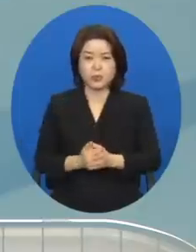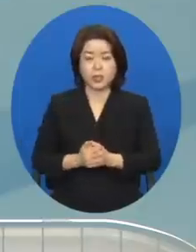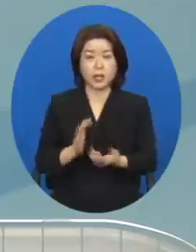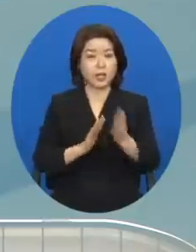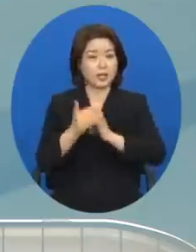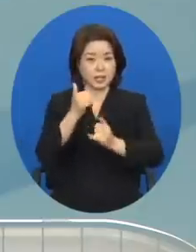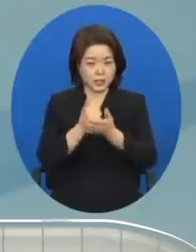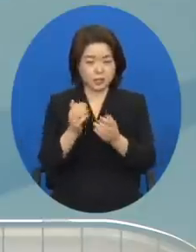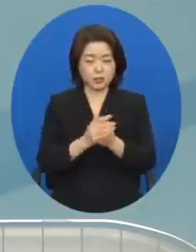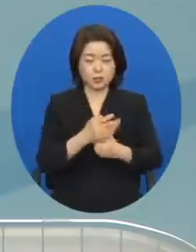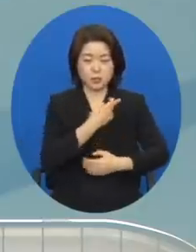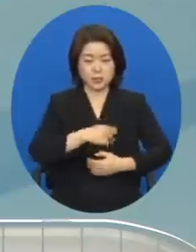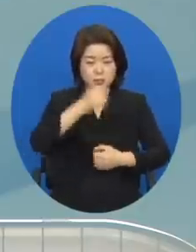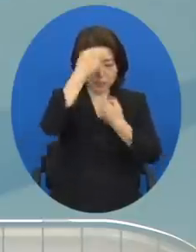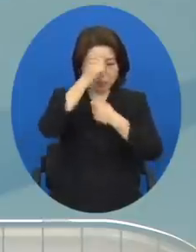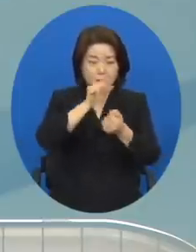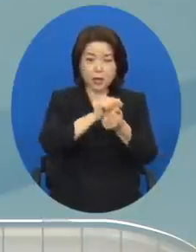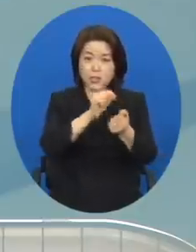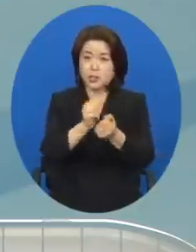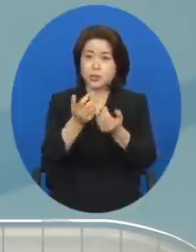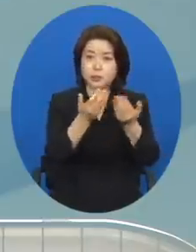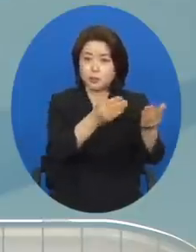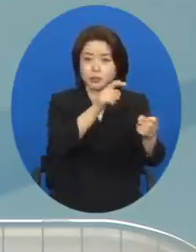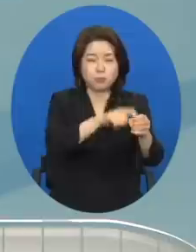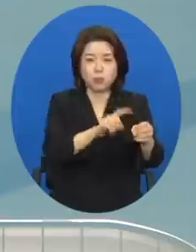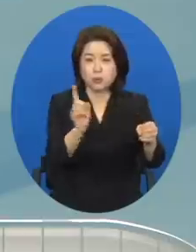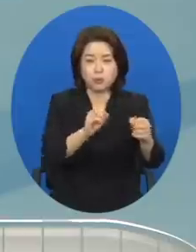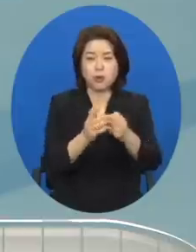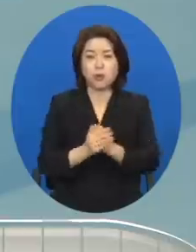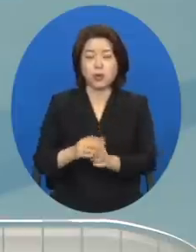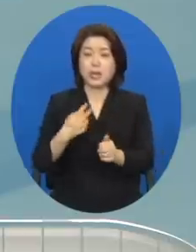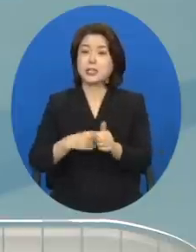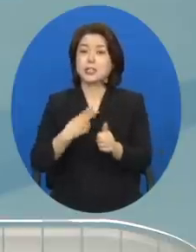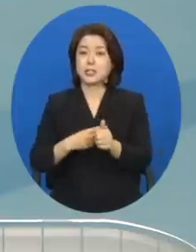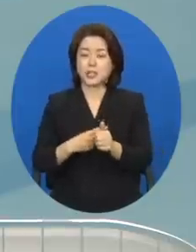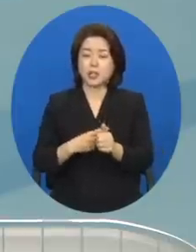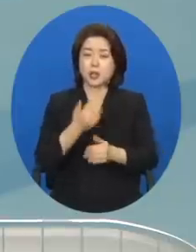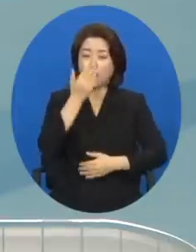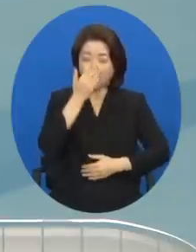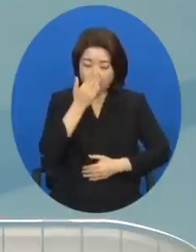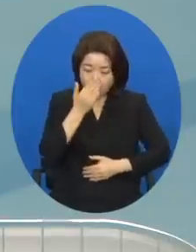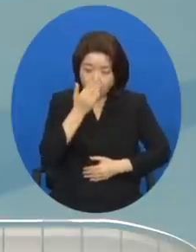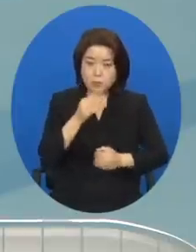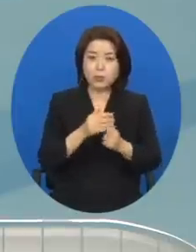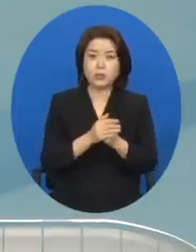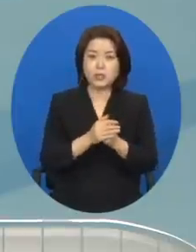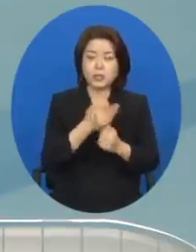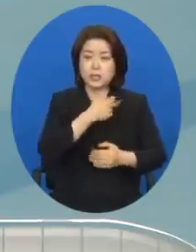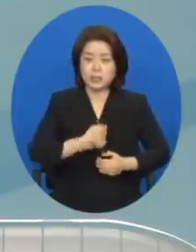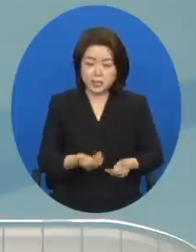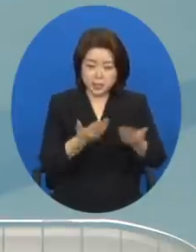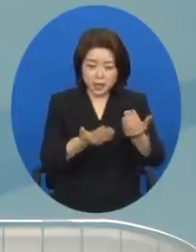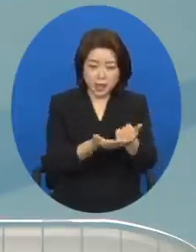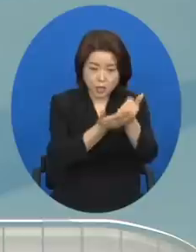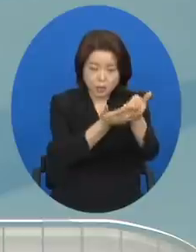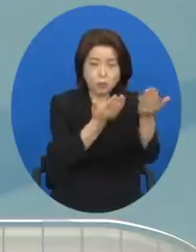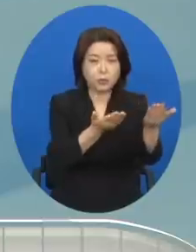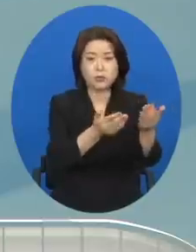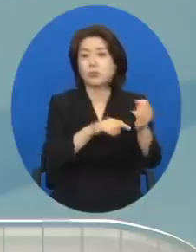예수님이 제자들의 발을 씻기신 것은 선생으로서 겸손히 제자들에게 섬겼다는 뜻이